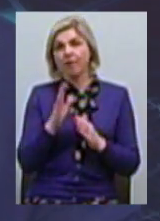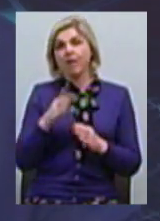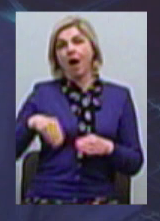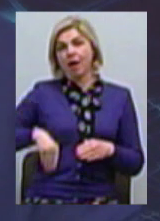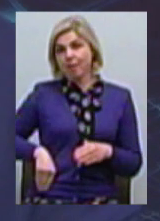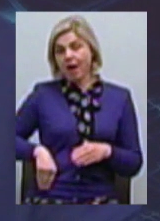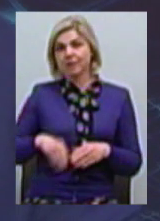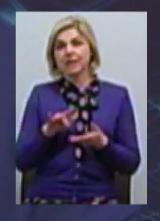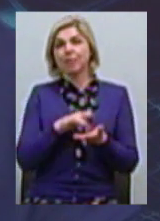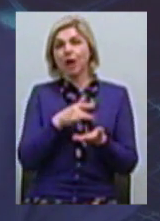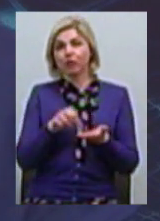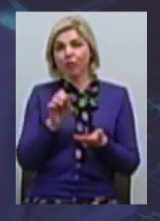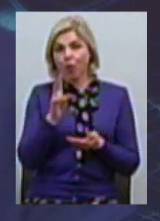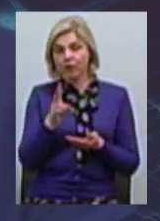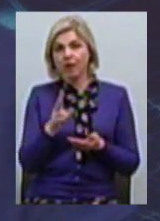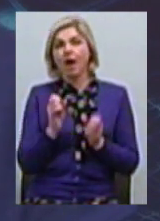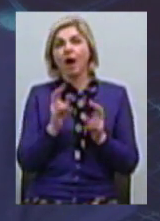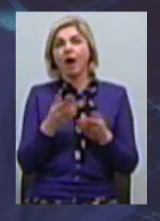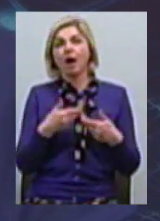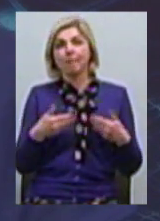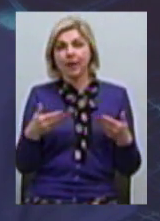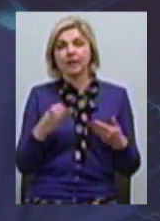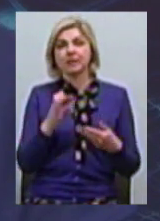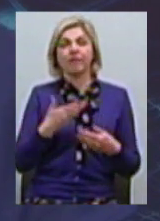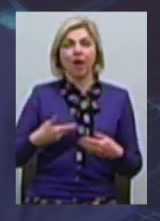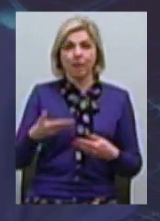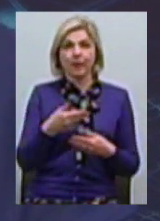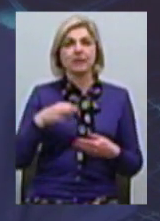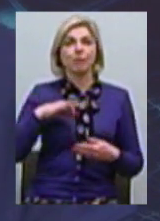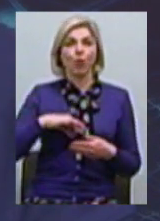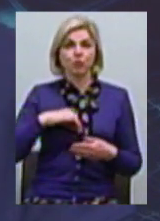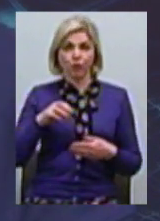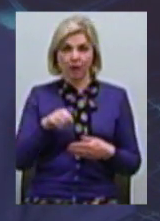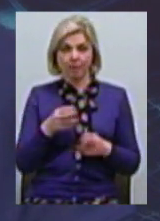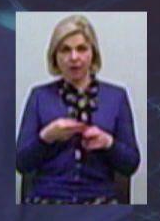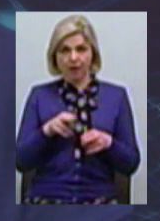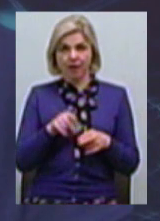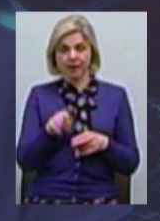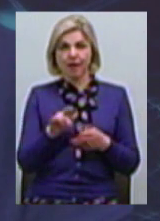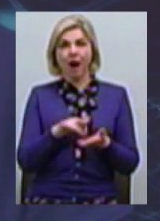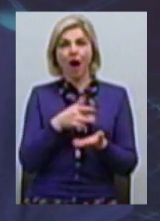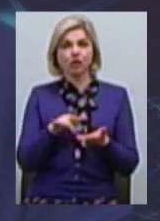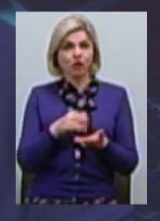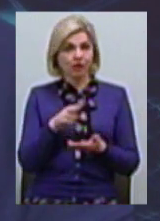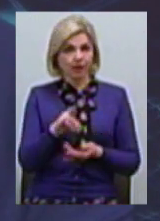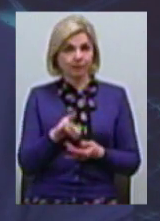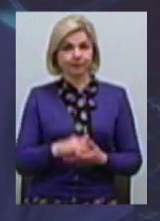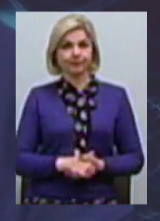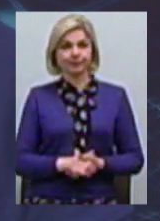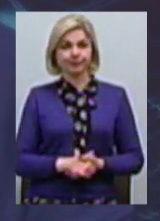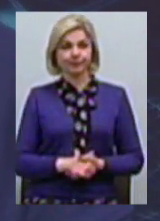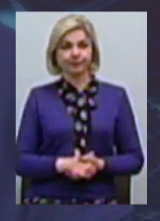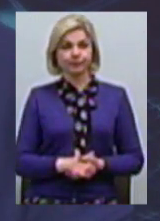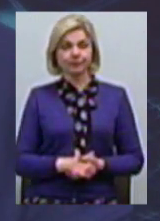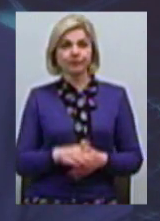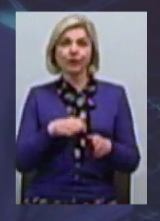карманах смартфоны, вот как мы с вами используем эти гаджеты, соблюдая